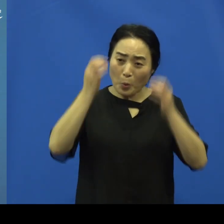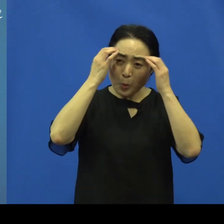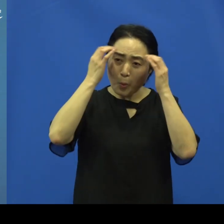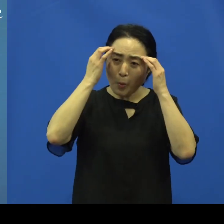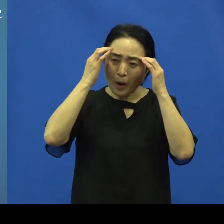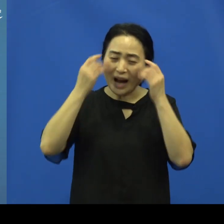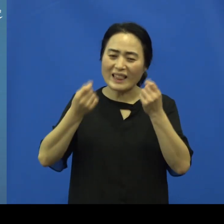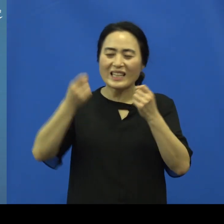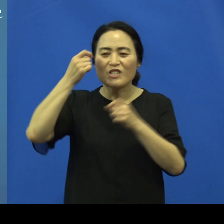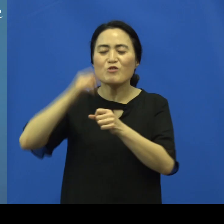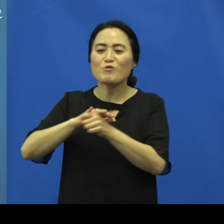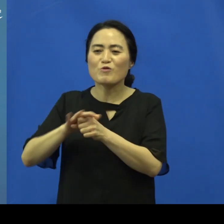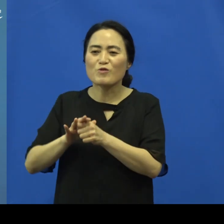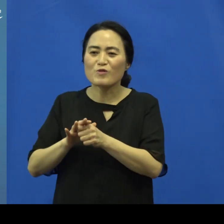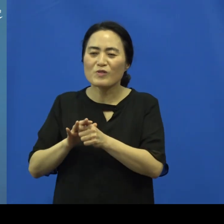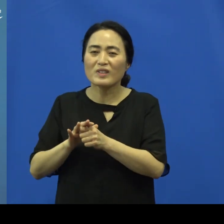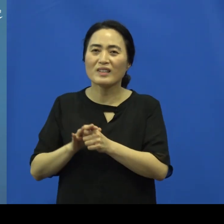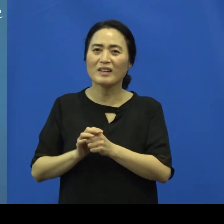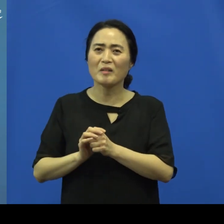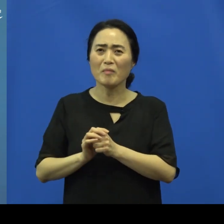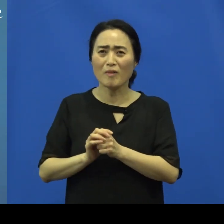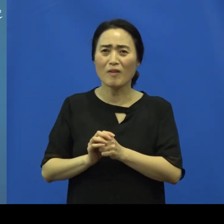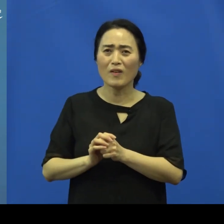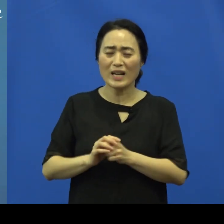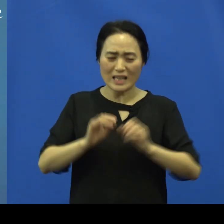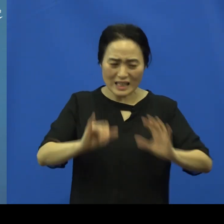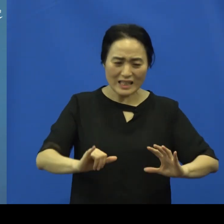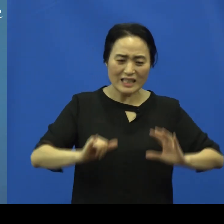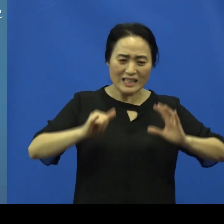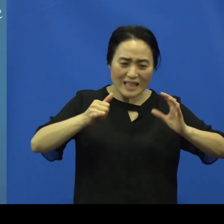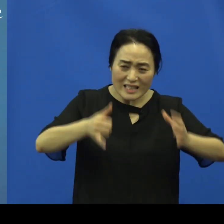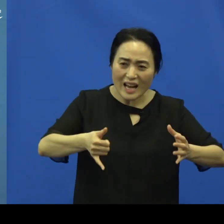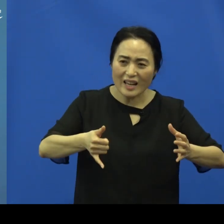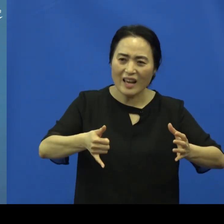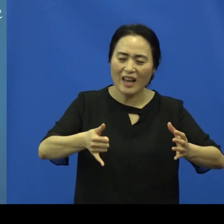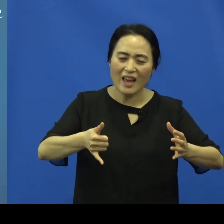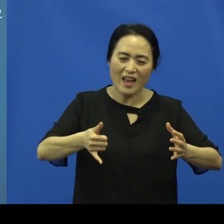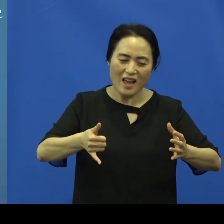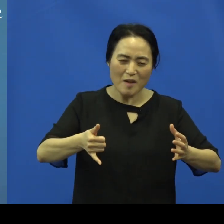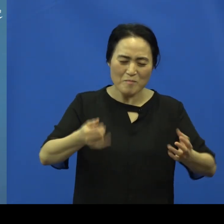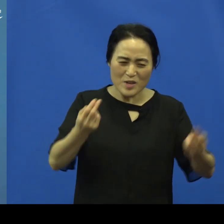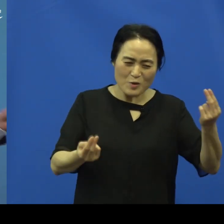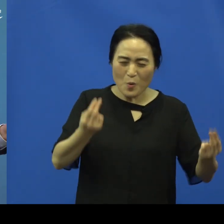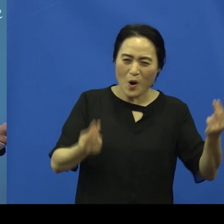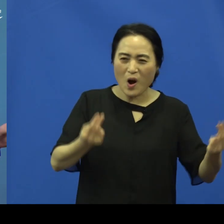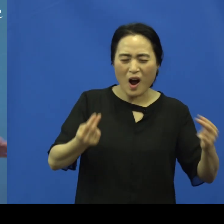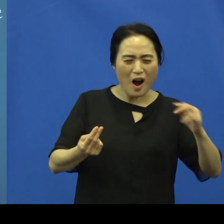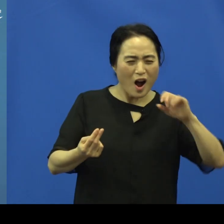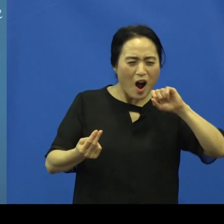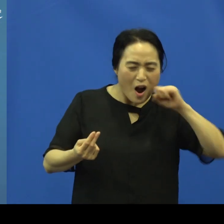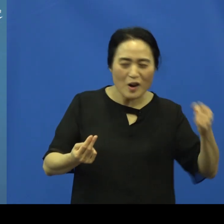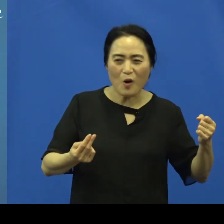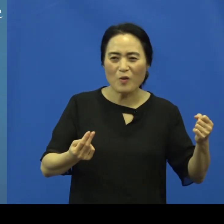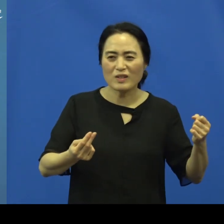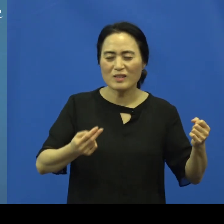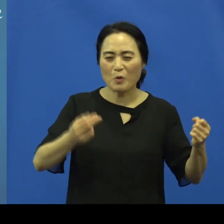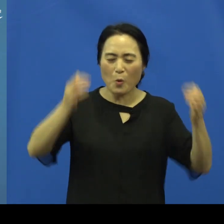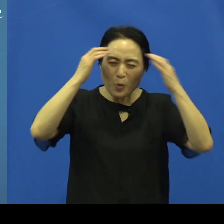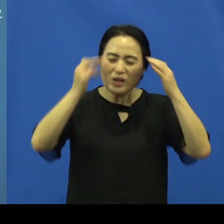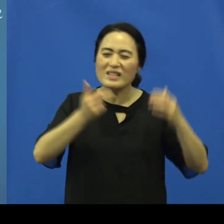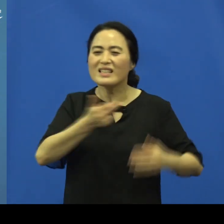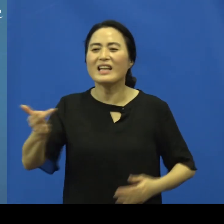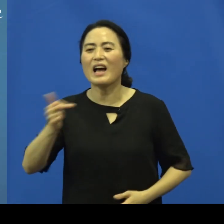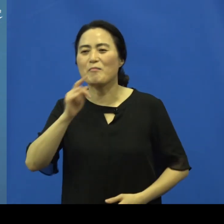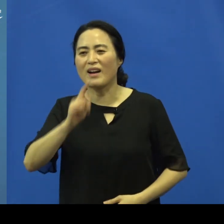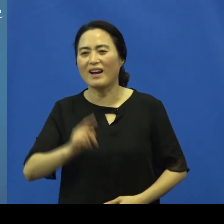그 고통이, 자궁이 흔들린다는 표현인데, 그거는 이 세상의 어떤 고통보다 큰 고통이고 아무도 이해할 수 없는 고통인데, 그 고통을